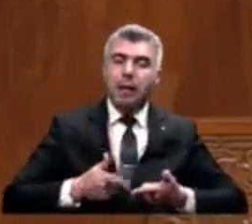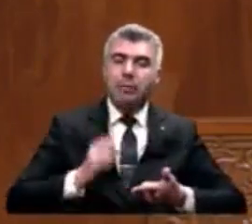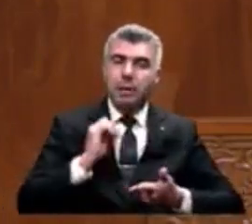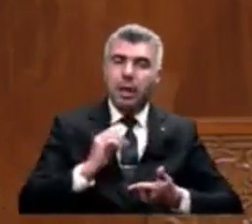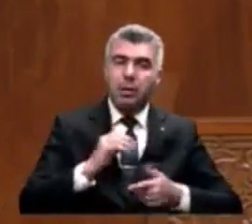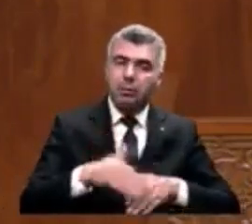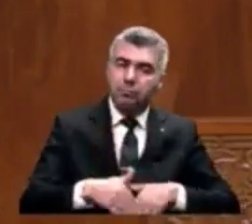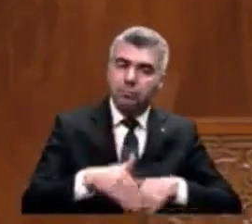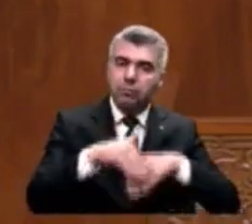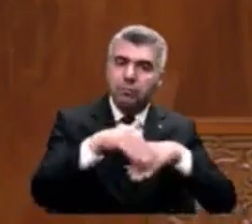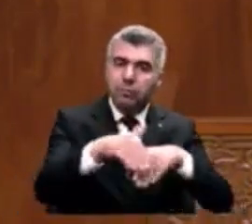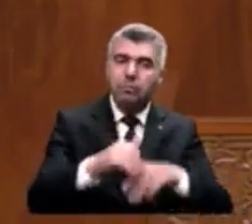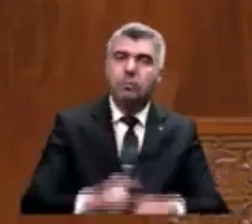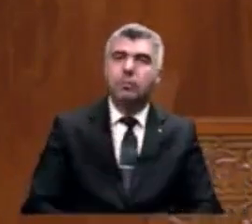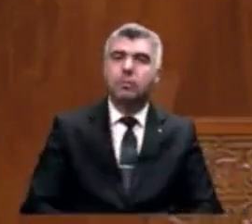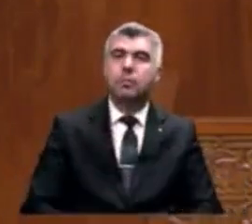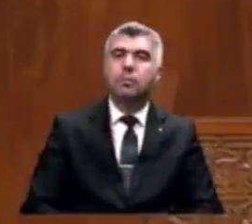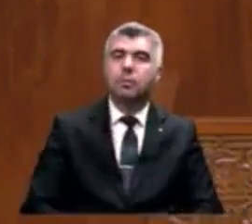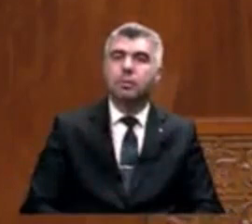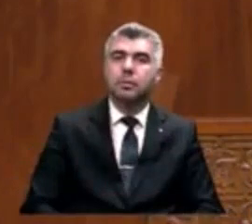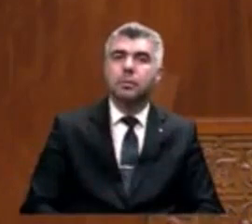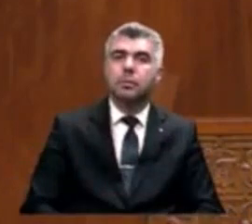متجندين، اللي هما